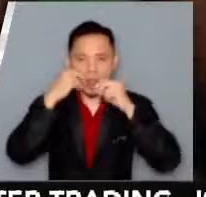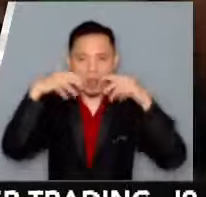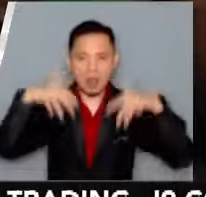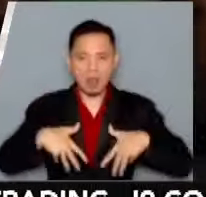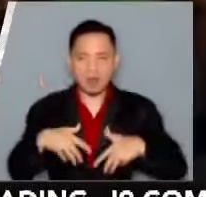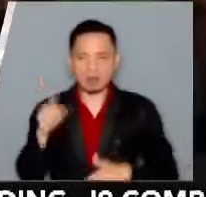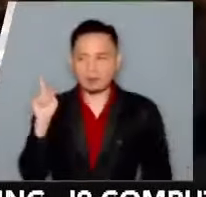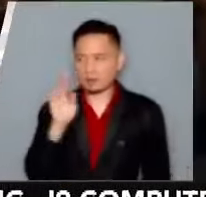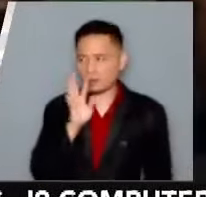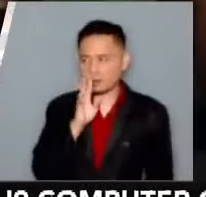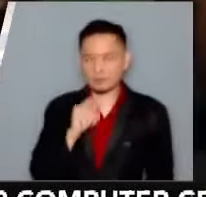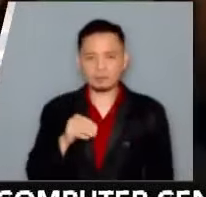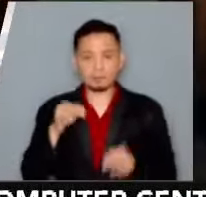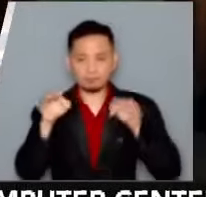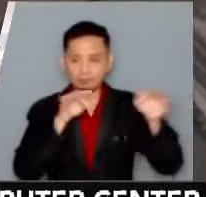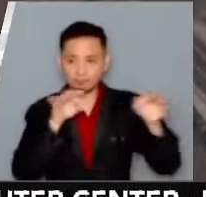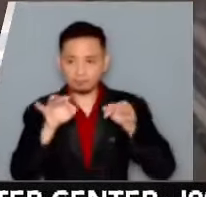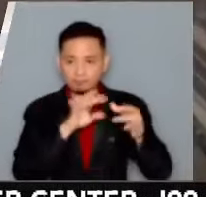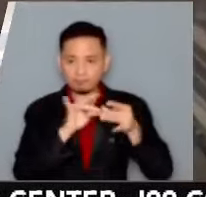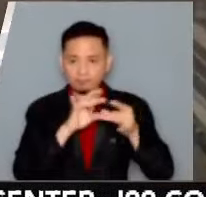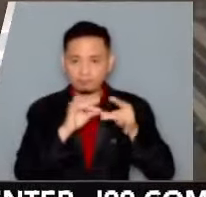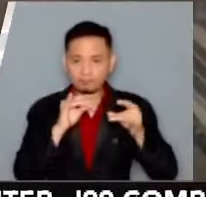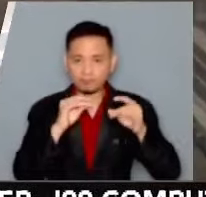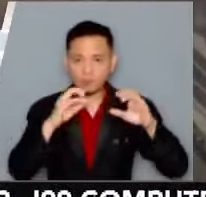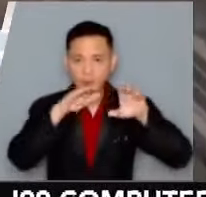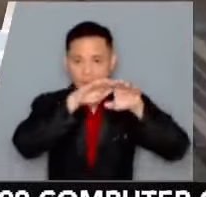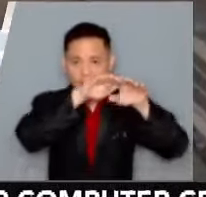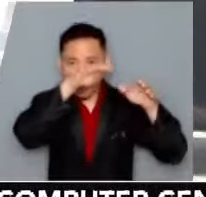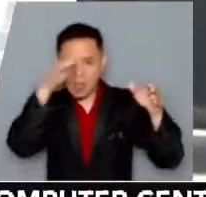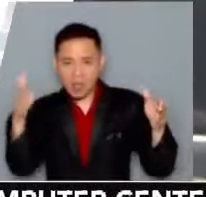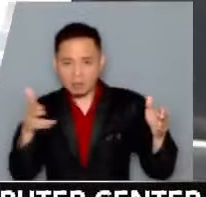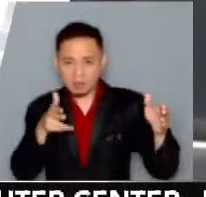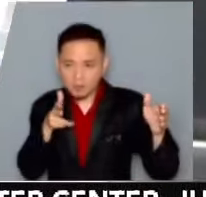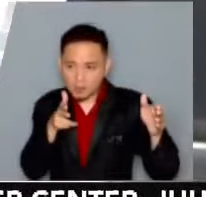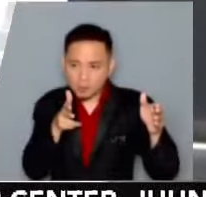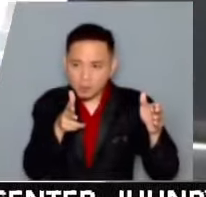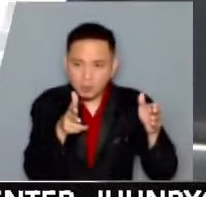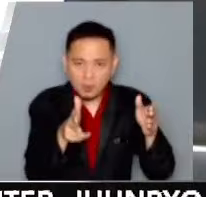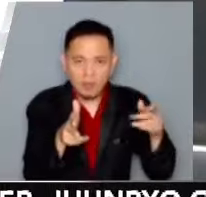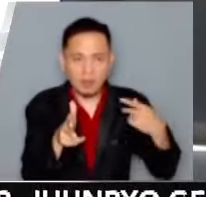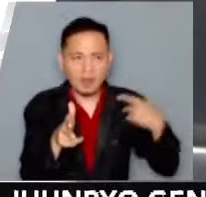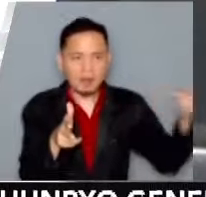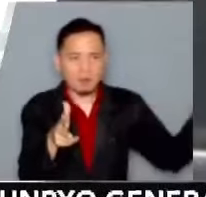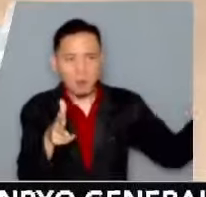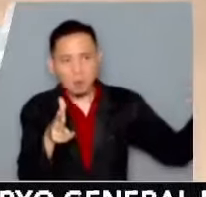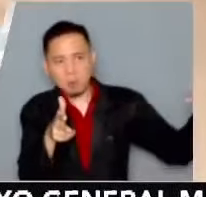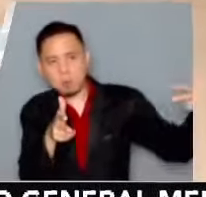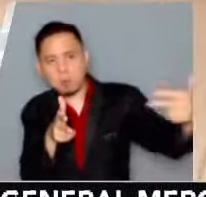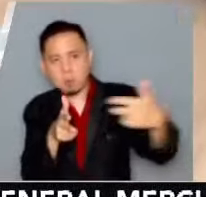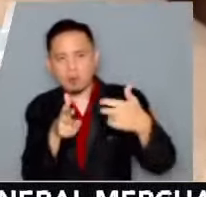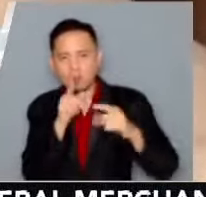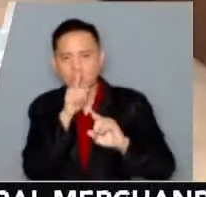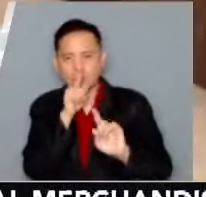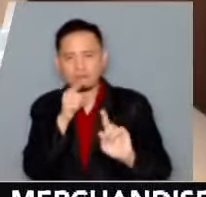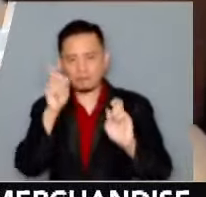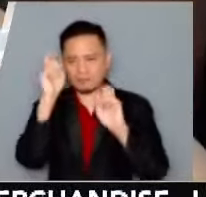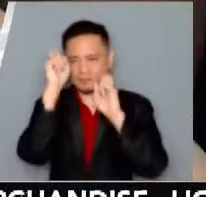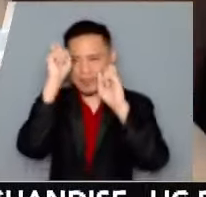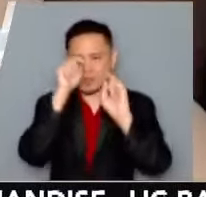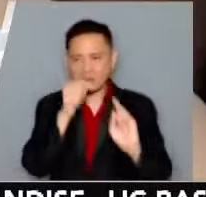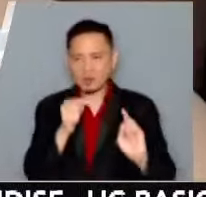tunnel. Tapos yung Montero biglang kumabila dyan. Medyo matulin yung takbo niya. Kami, nasa tamang way